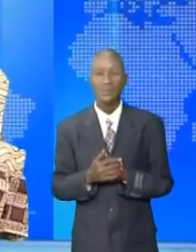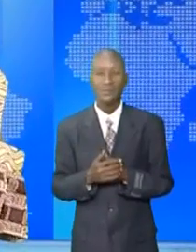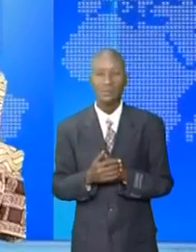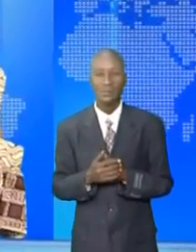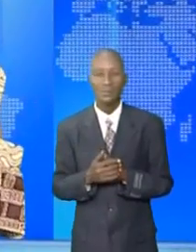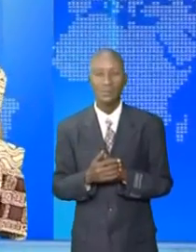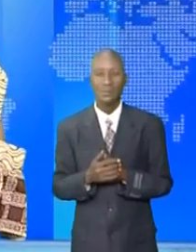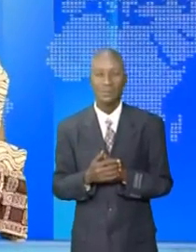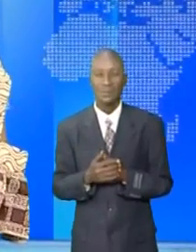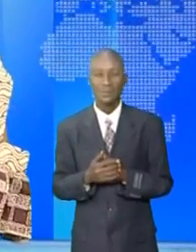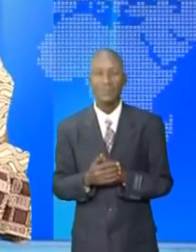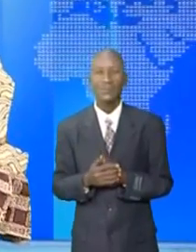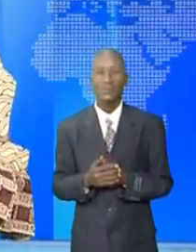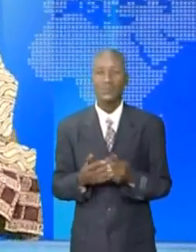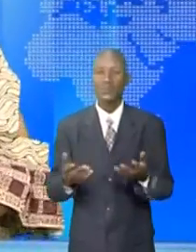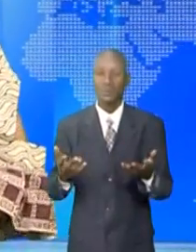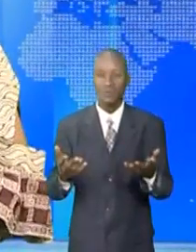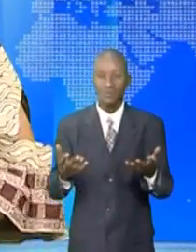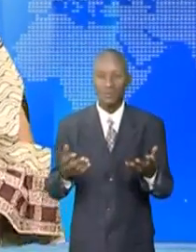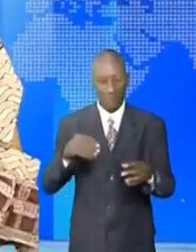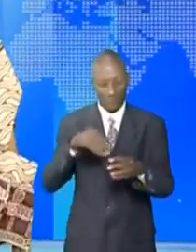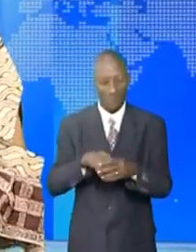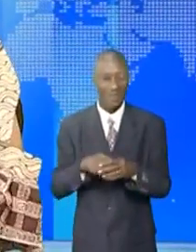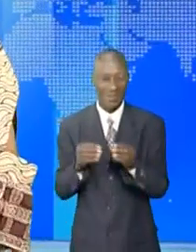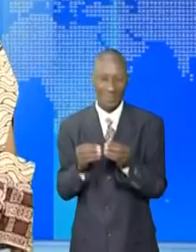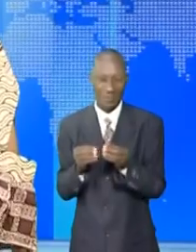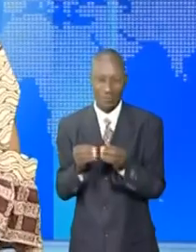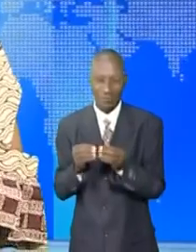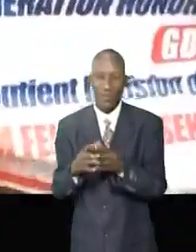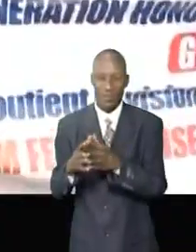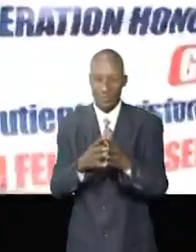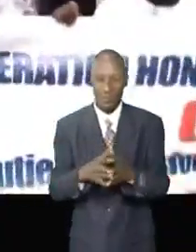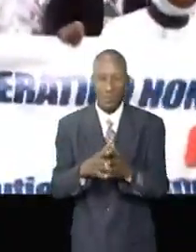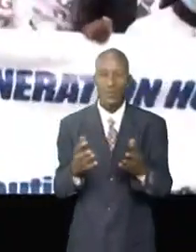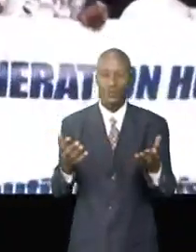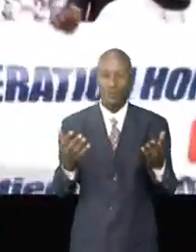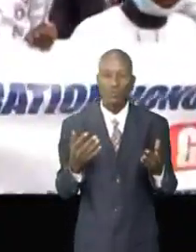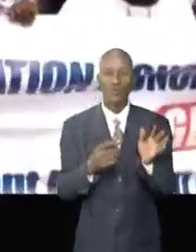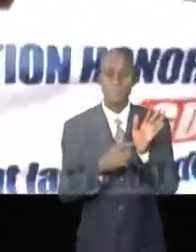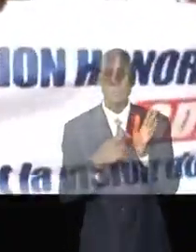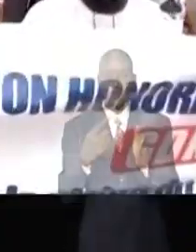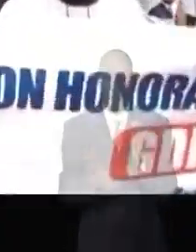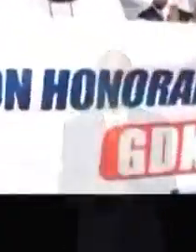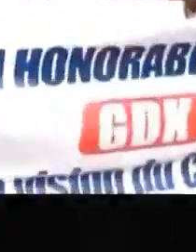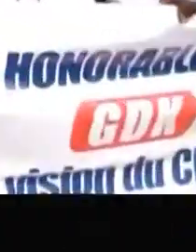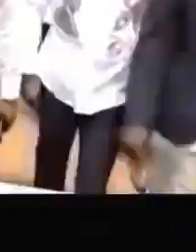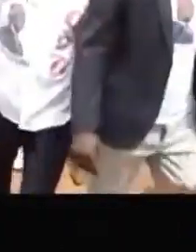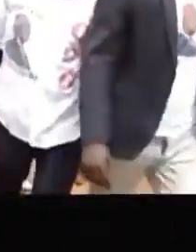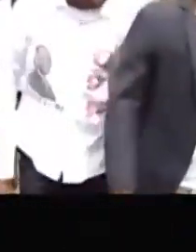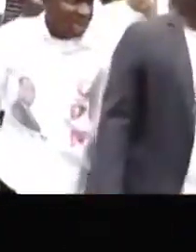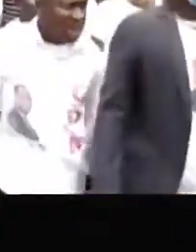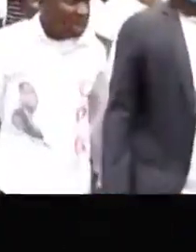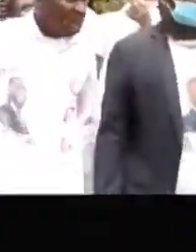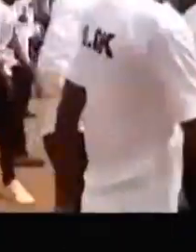en Passa. C'était sur les enjeux politiques de l'heure. Willy Atunakova. Après la population des Gbadolité, chef-lieu de la